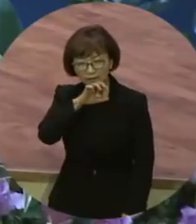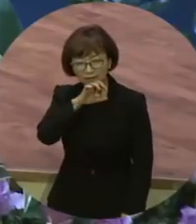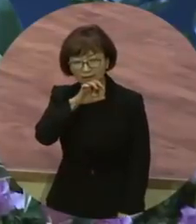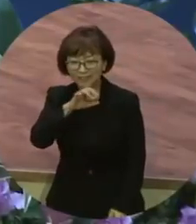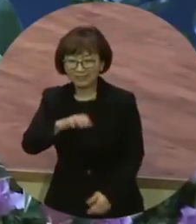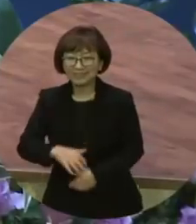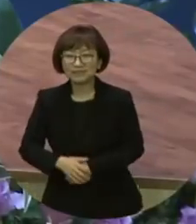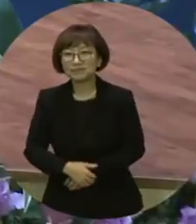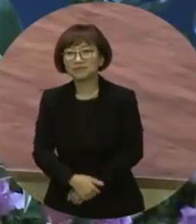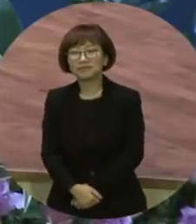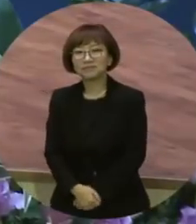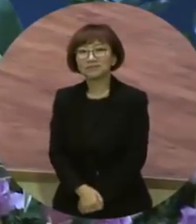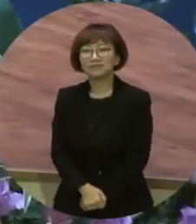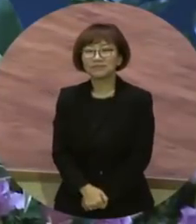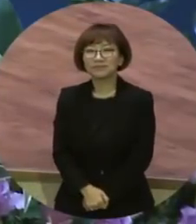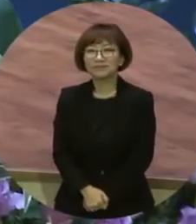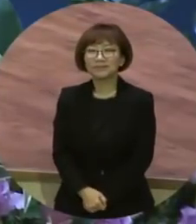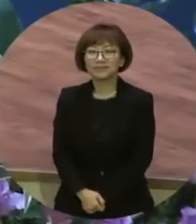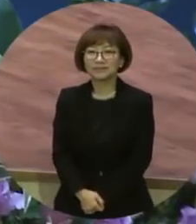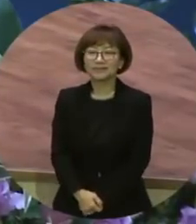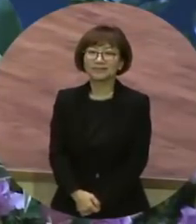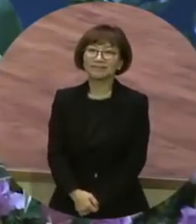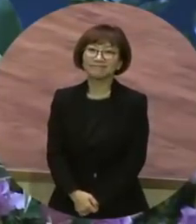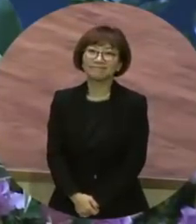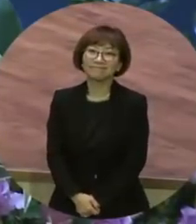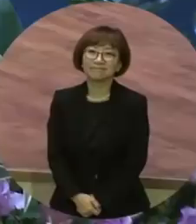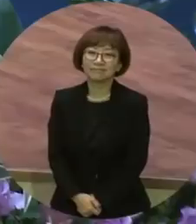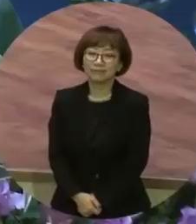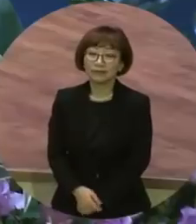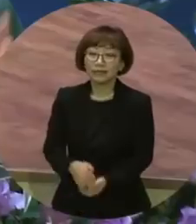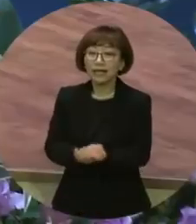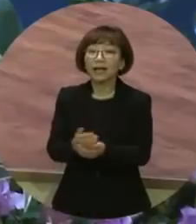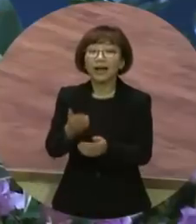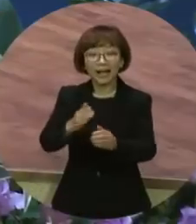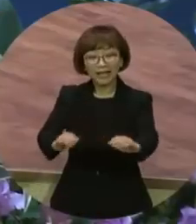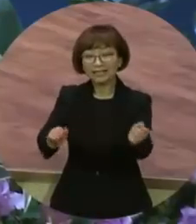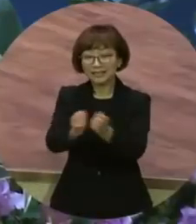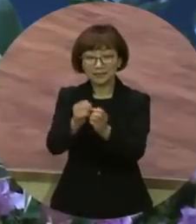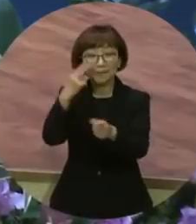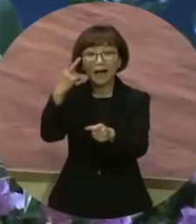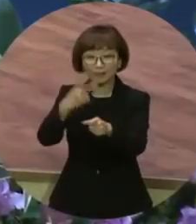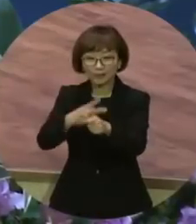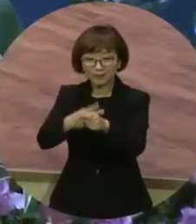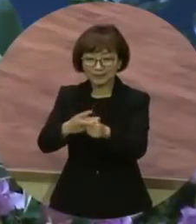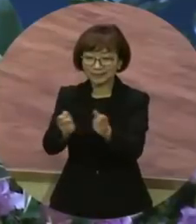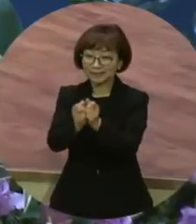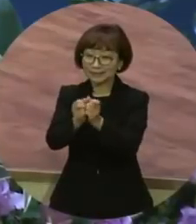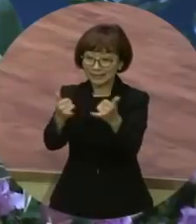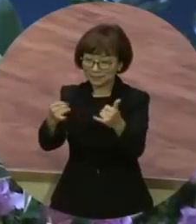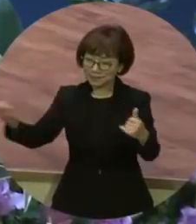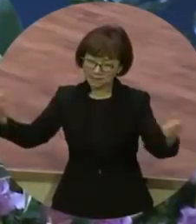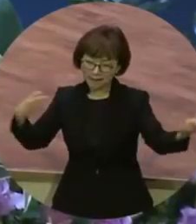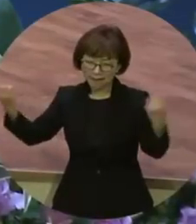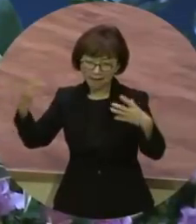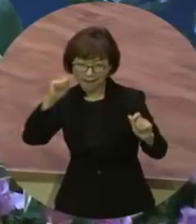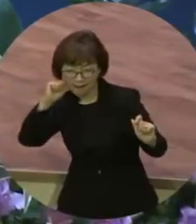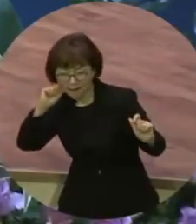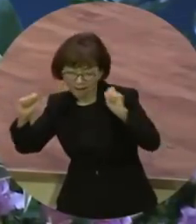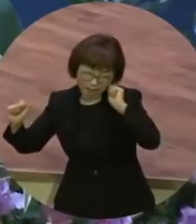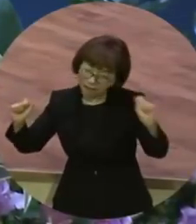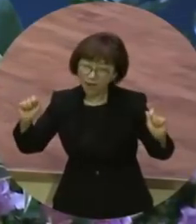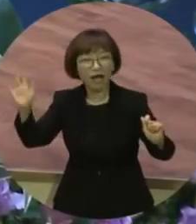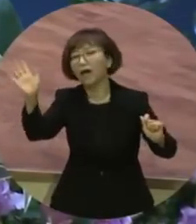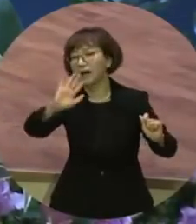있습니다. 그런데 바울은 사람 말 듣지 않고 세상 소식 듣지 않고 말씀, 기도, 전도에 올인하는